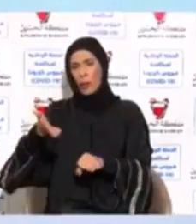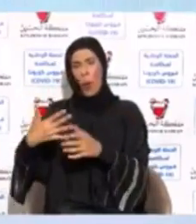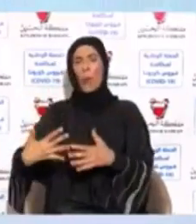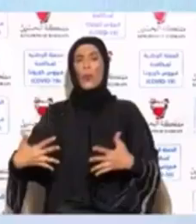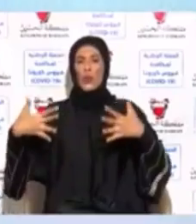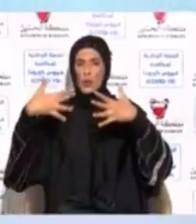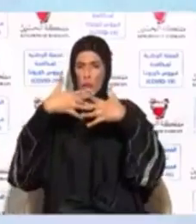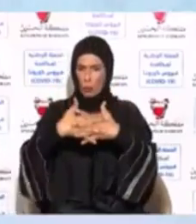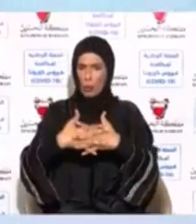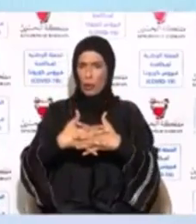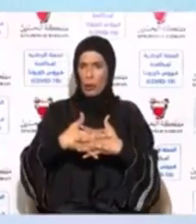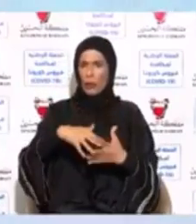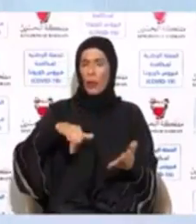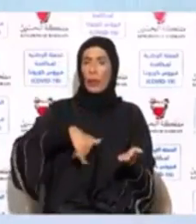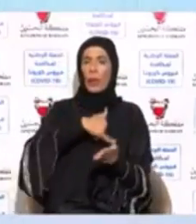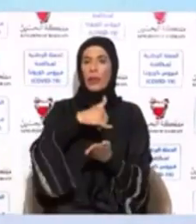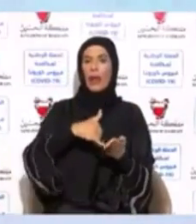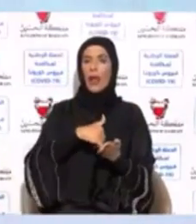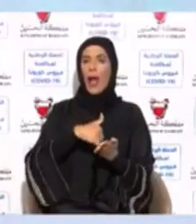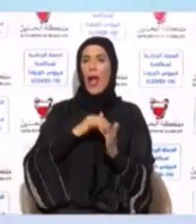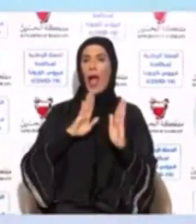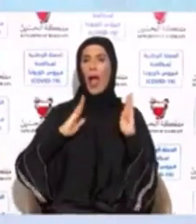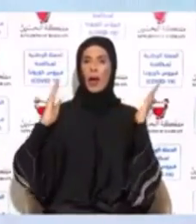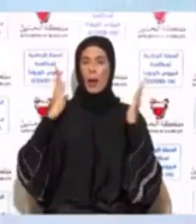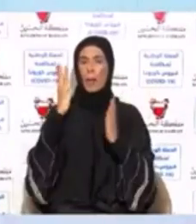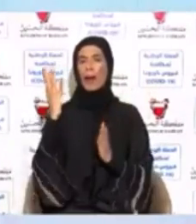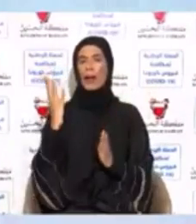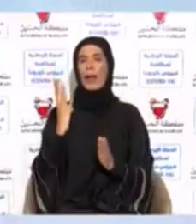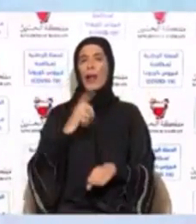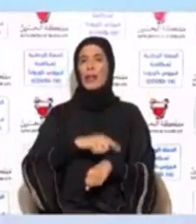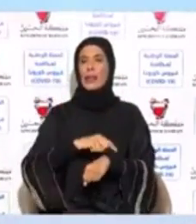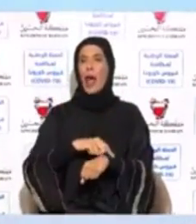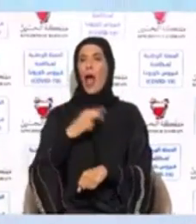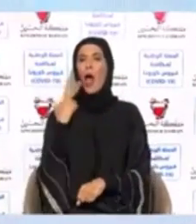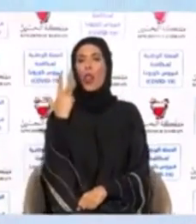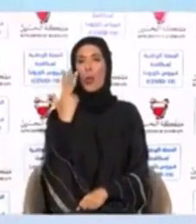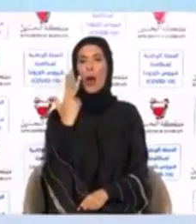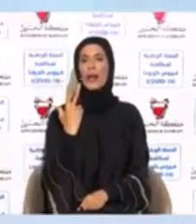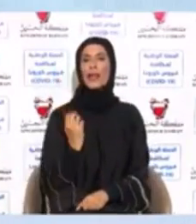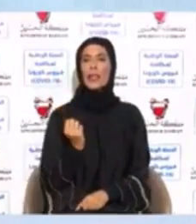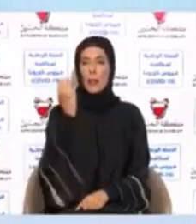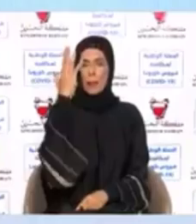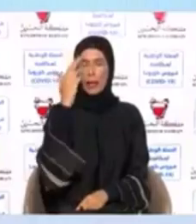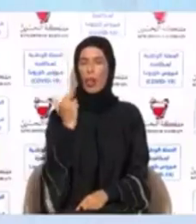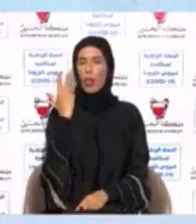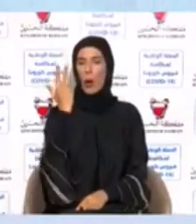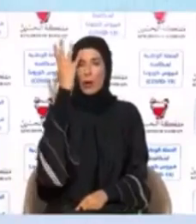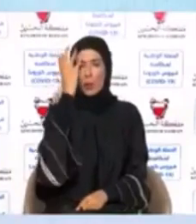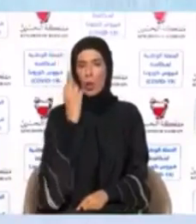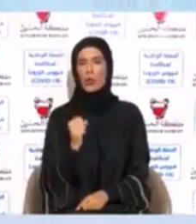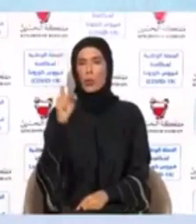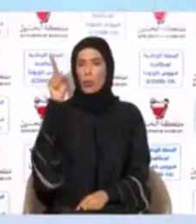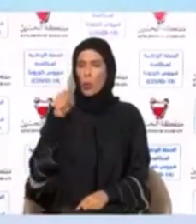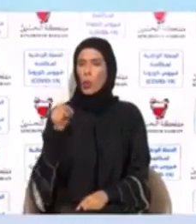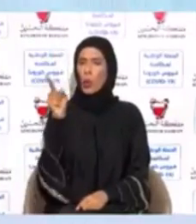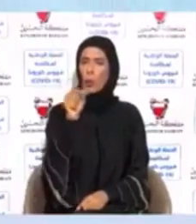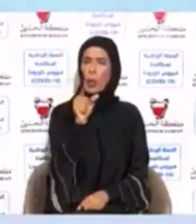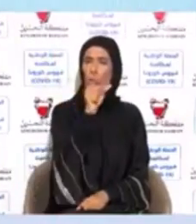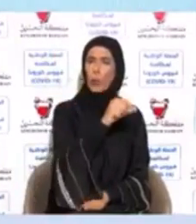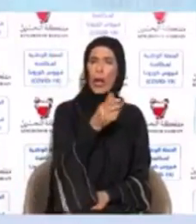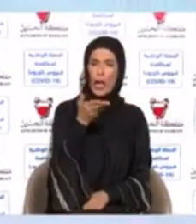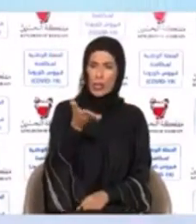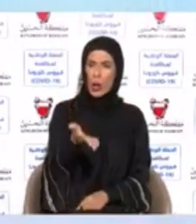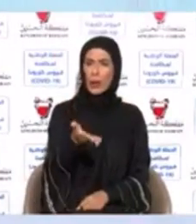احنا موجودين في أرض المعارض قاعة رقم 4 من الساعة 8 صباحا إلى الساعة 8 مساء يوميا